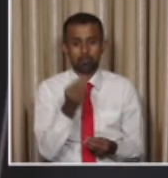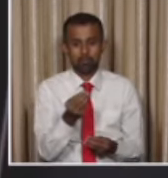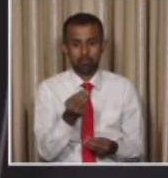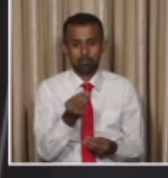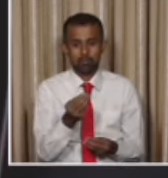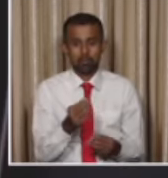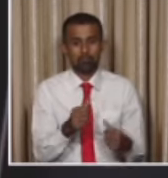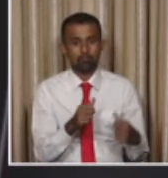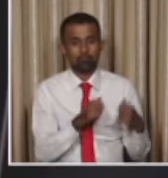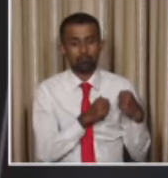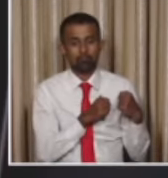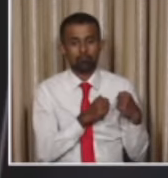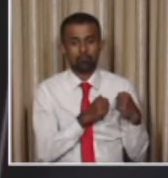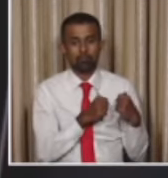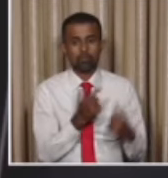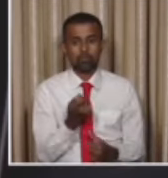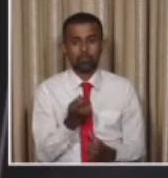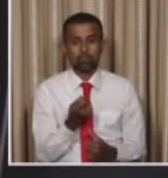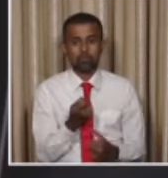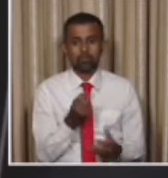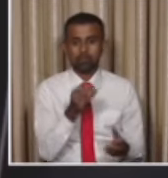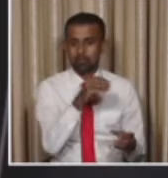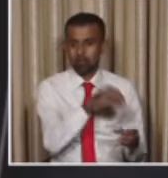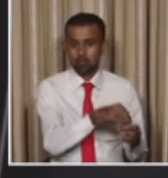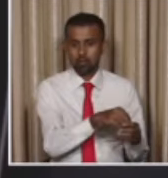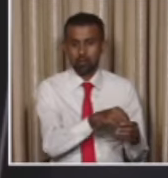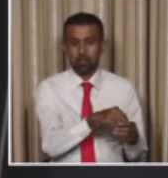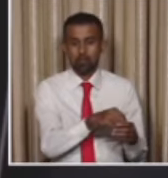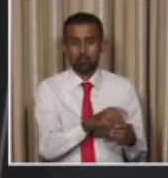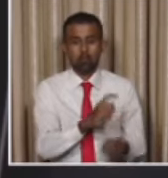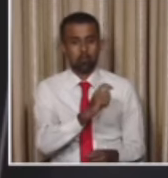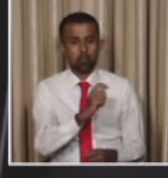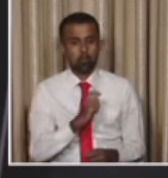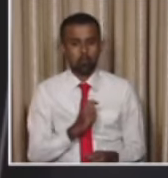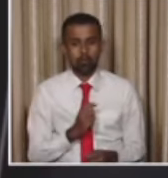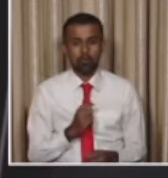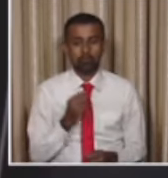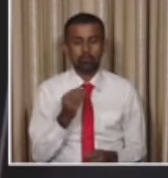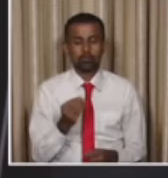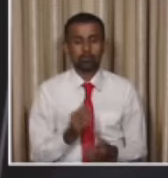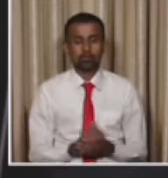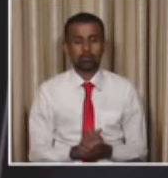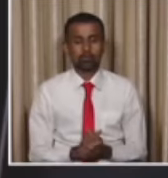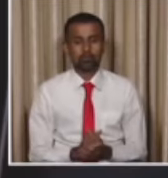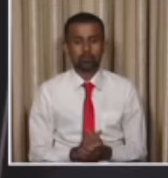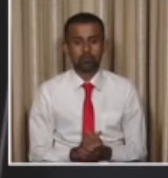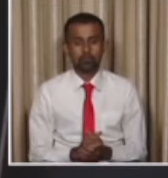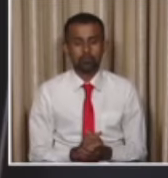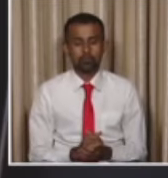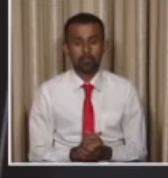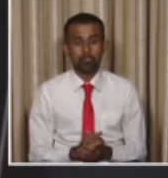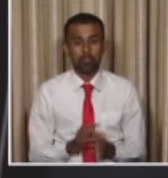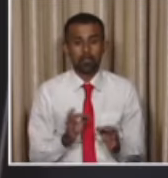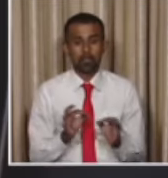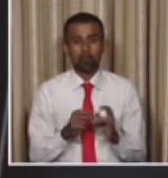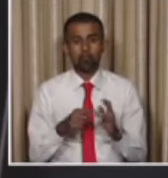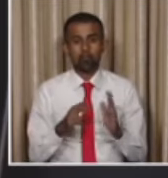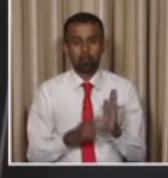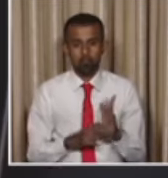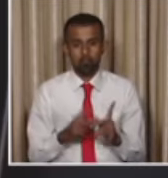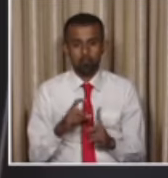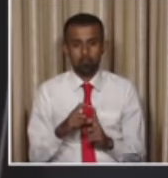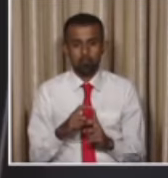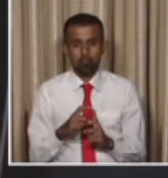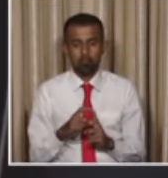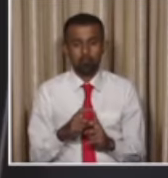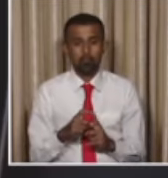වඩා වාසිදායක තැන්වල මේ සල්ලි ටික දාලි වෙරලා අපිට ආදායමක් ගේන්න කියලා. එතකොට ඒ අය සබරින් බොන්ඩ්ස් ලංකාව වගේ වෙන රටවල්